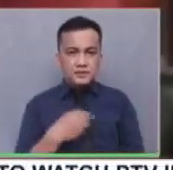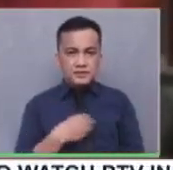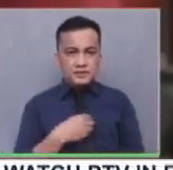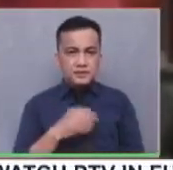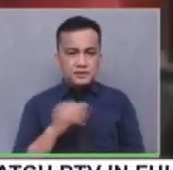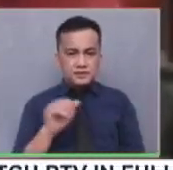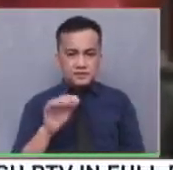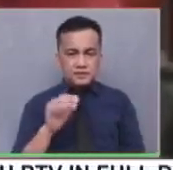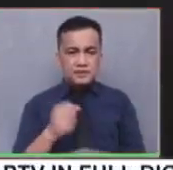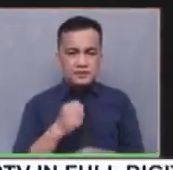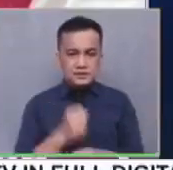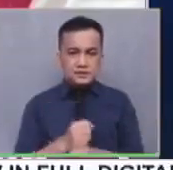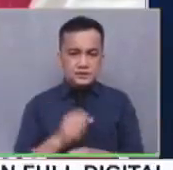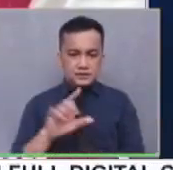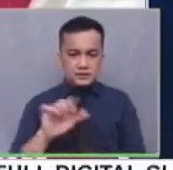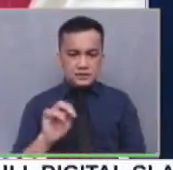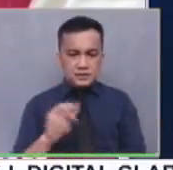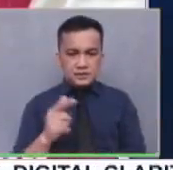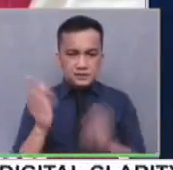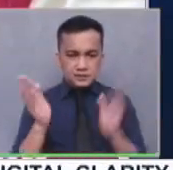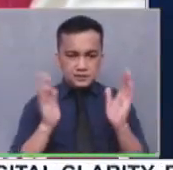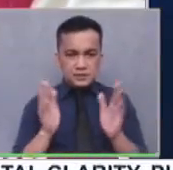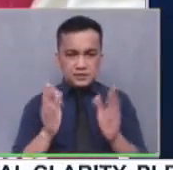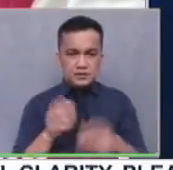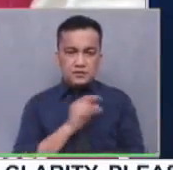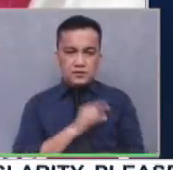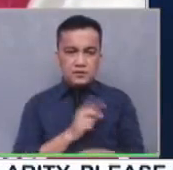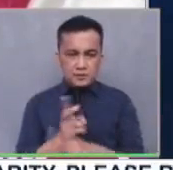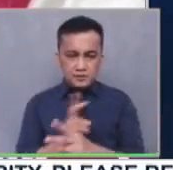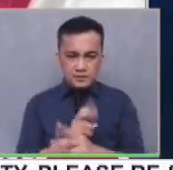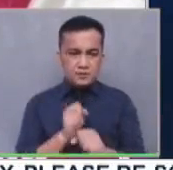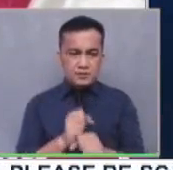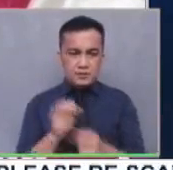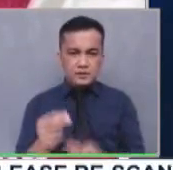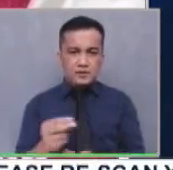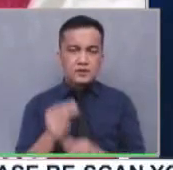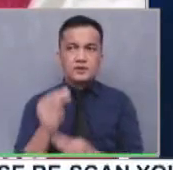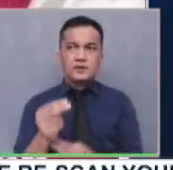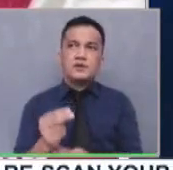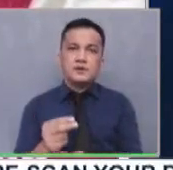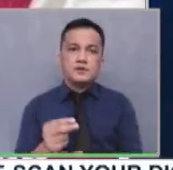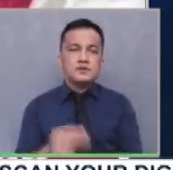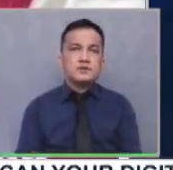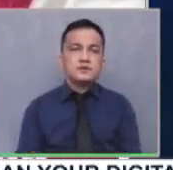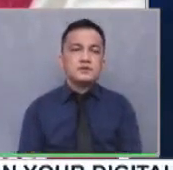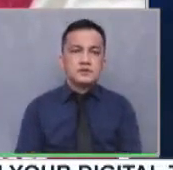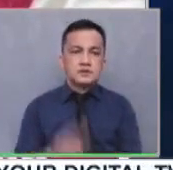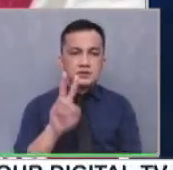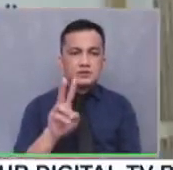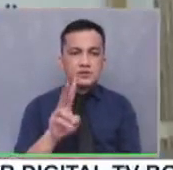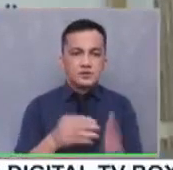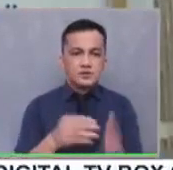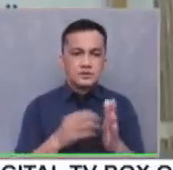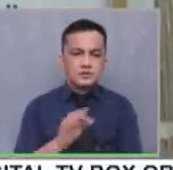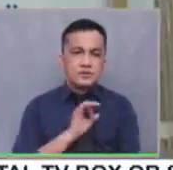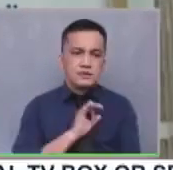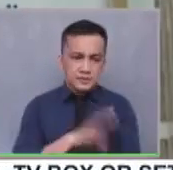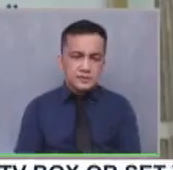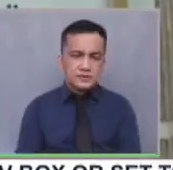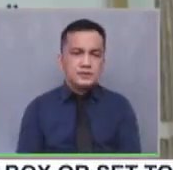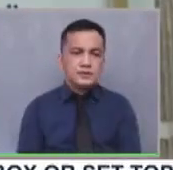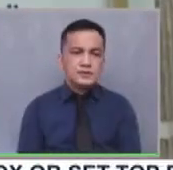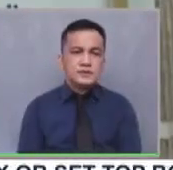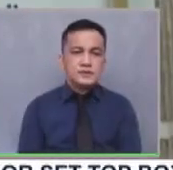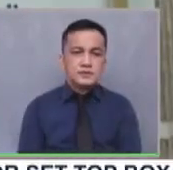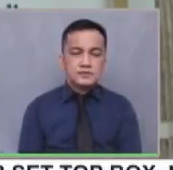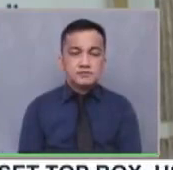service kung saan ang qualified borrower ay maaaring mag-nominate ng hanggang 2 student beneficiaries. Makakatulong ito